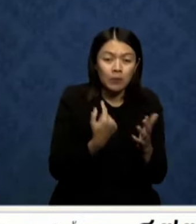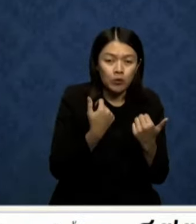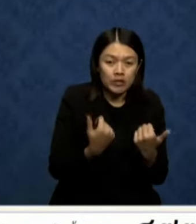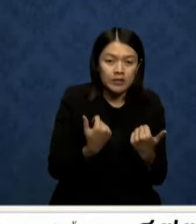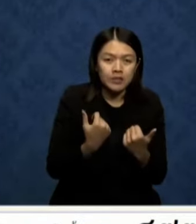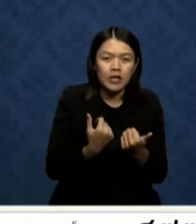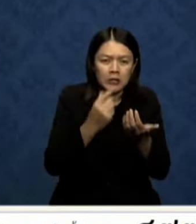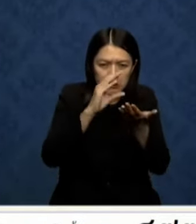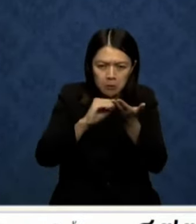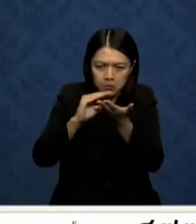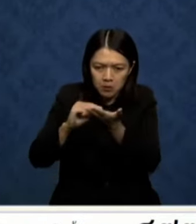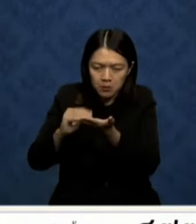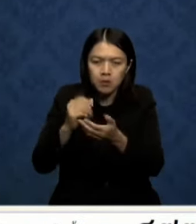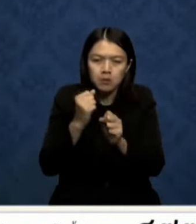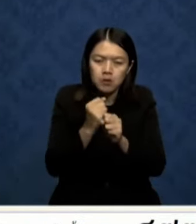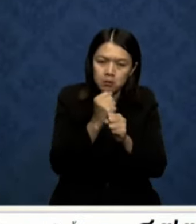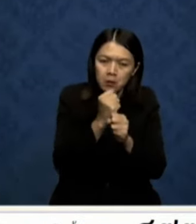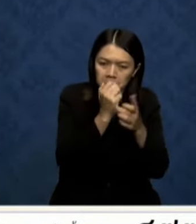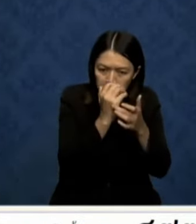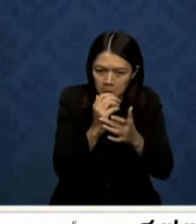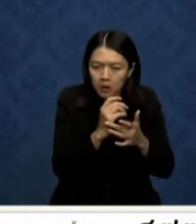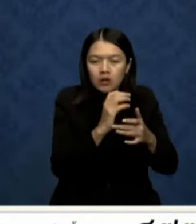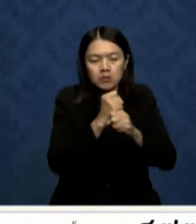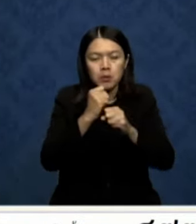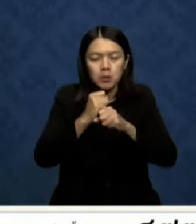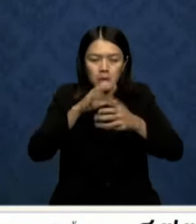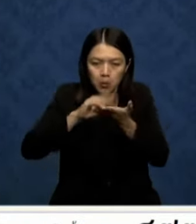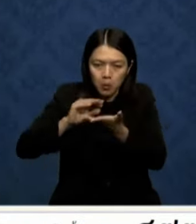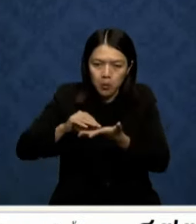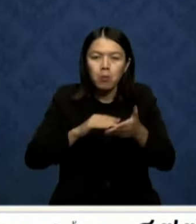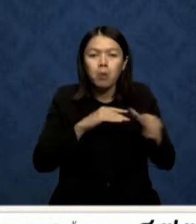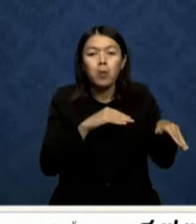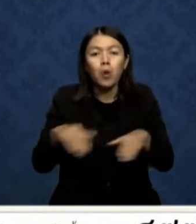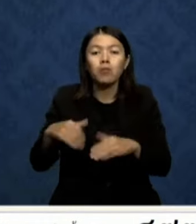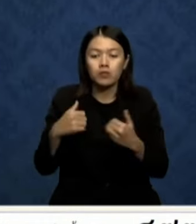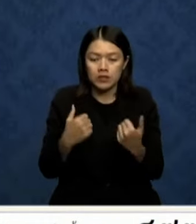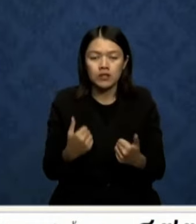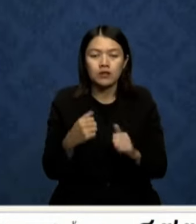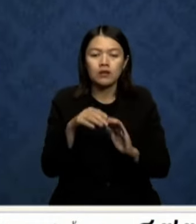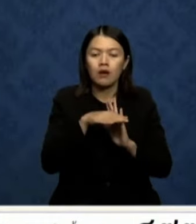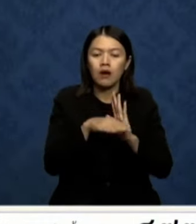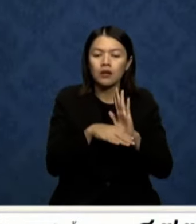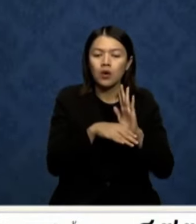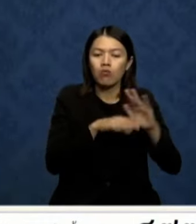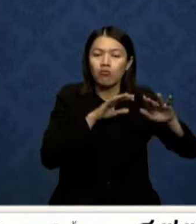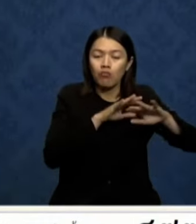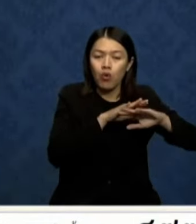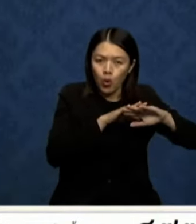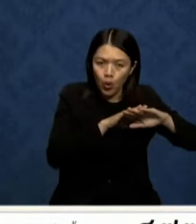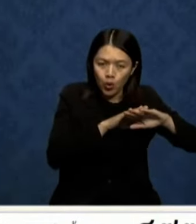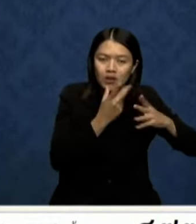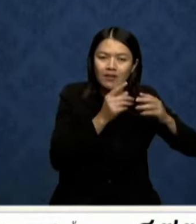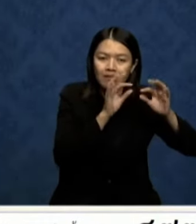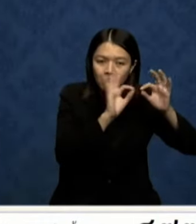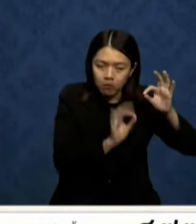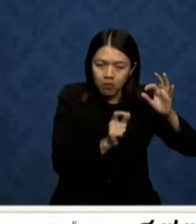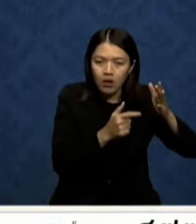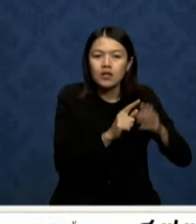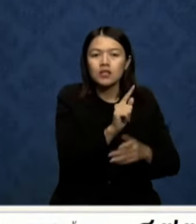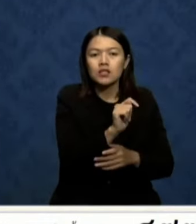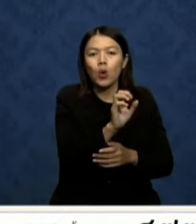เก็บ requirement ในการทำ technical spec ต่างๆมามีความพร้อมวันนี้เหลือแต่ขั้นตอนการโคดดิ้งซึ่งก็จะมีการออก TOR